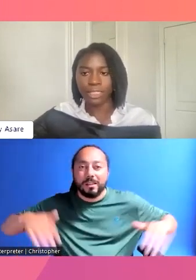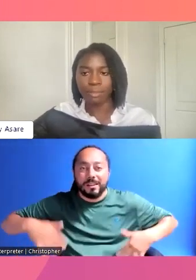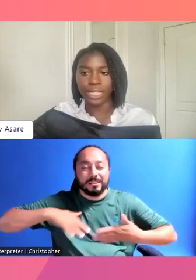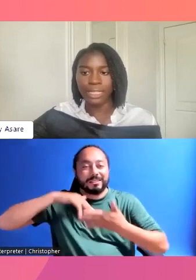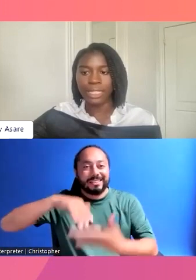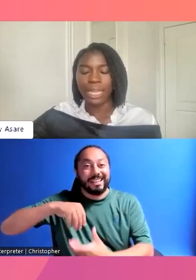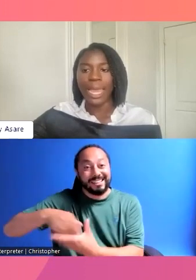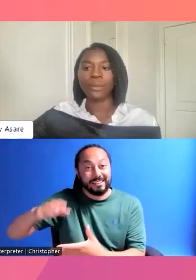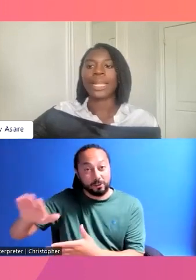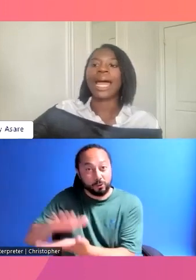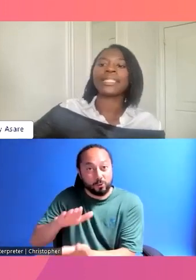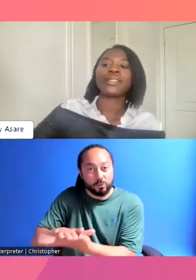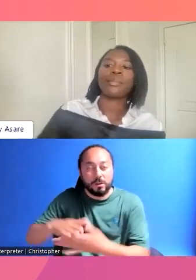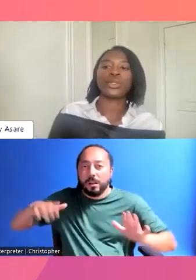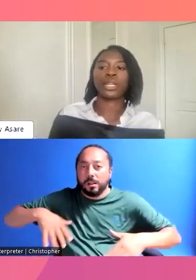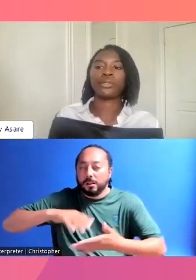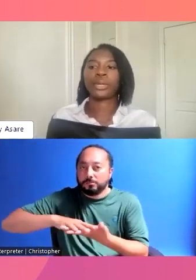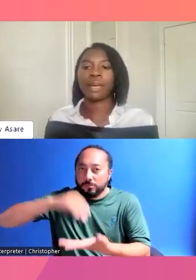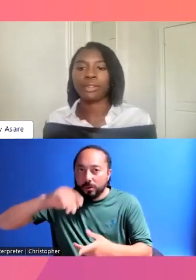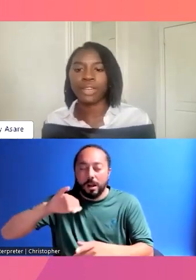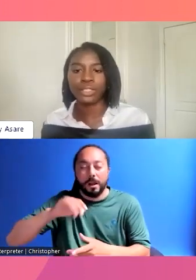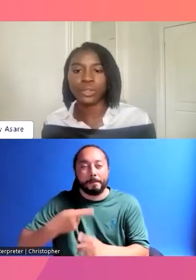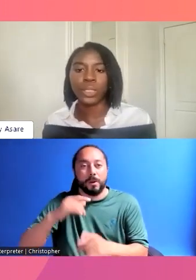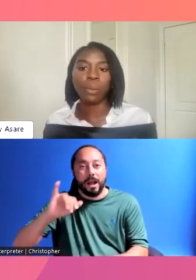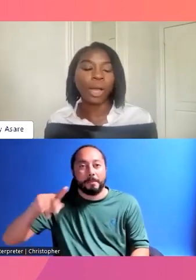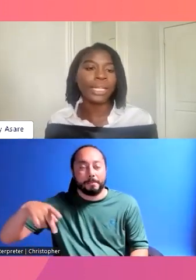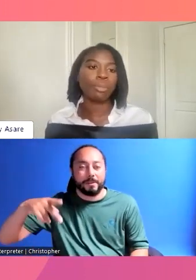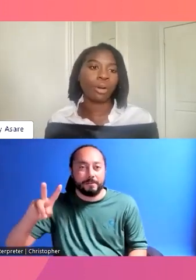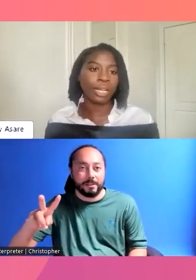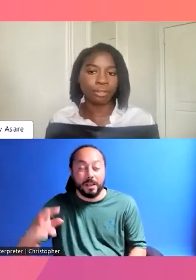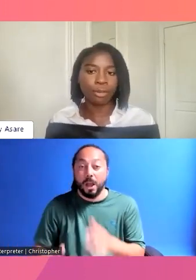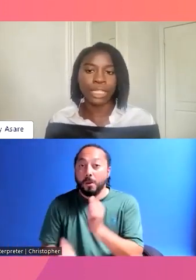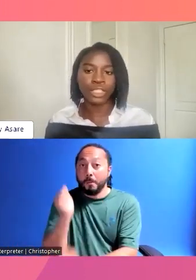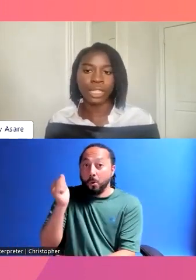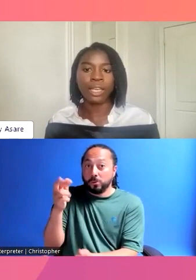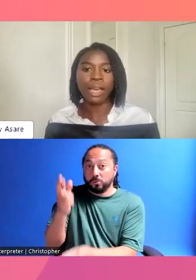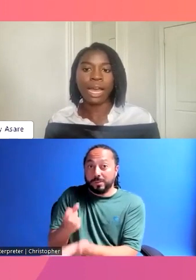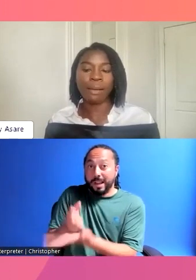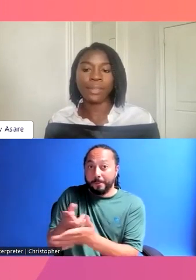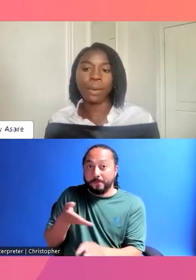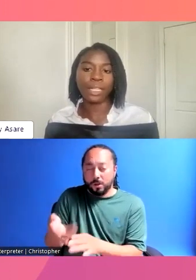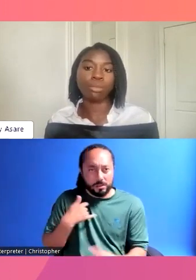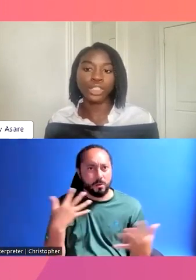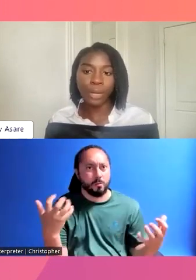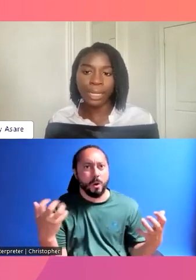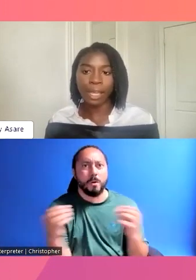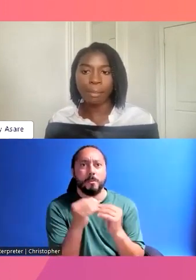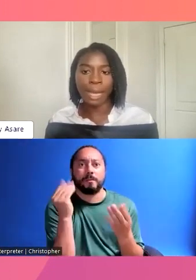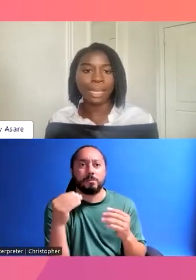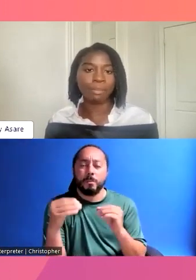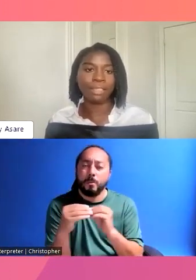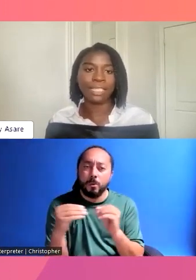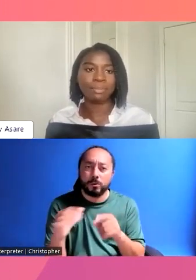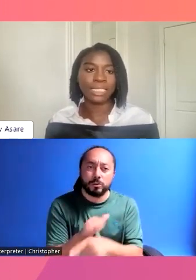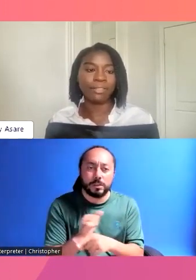conjugale, n'ayant reçu aucune formation formelle. Et si on leur demande ils souhaitent